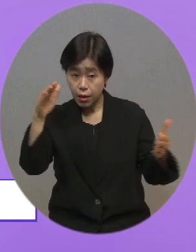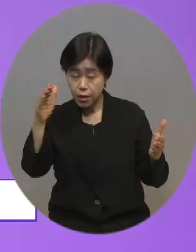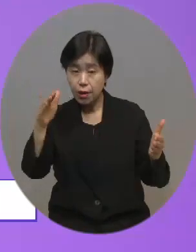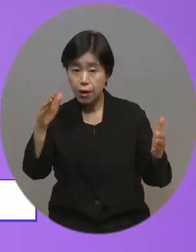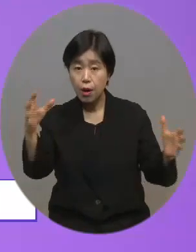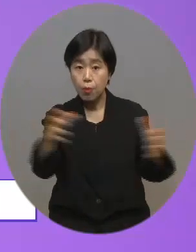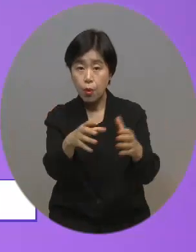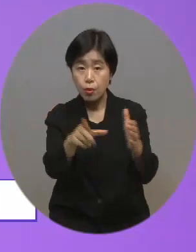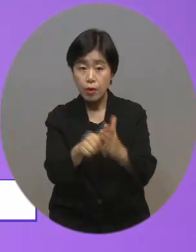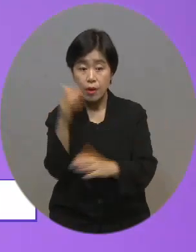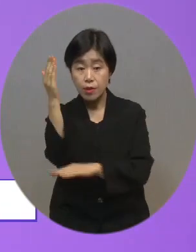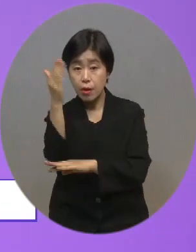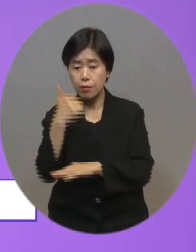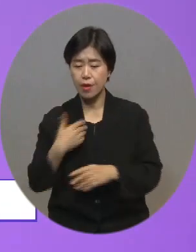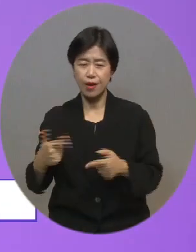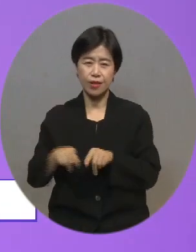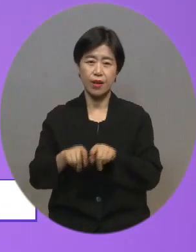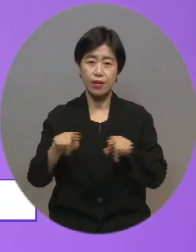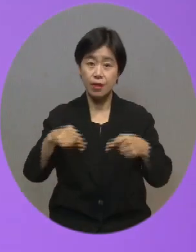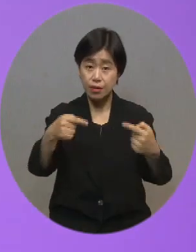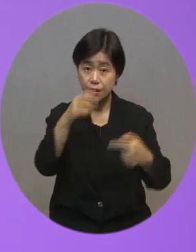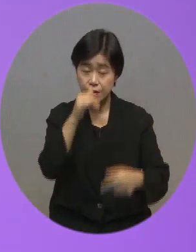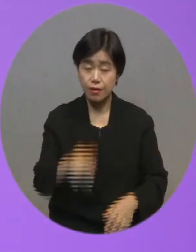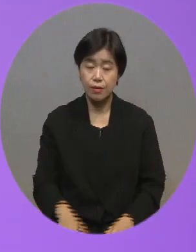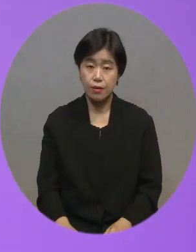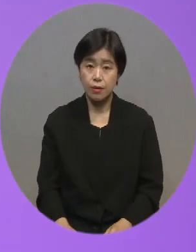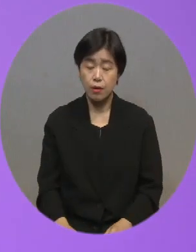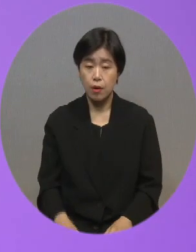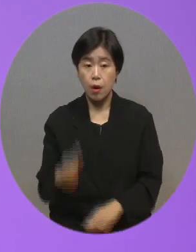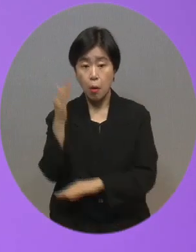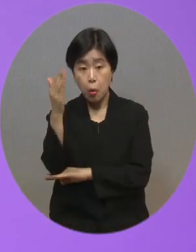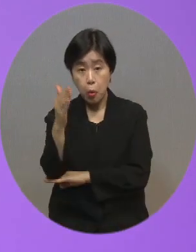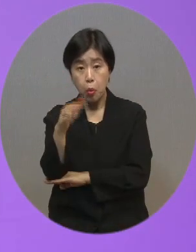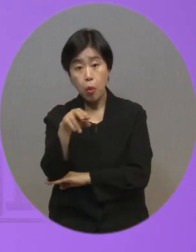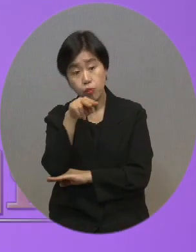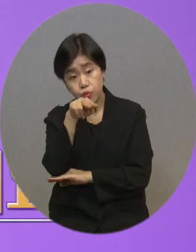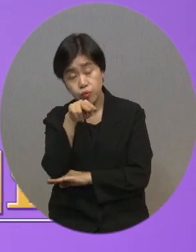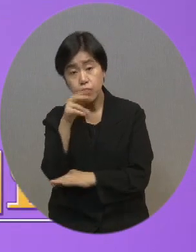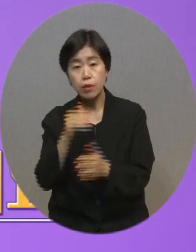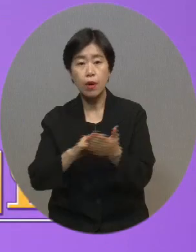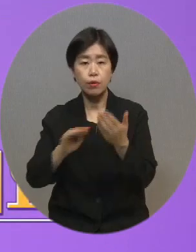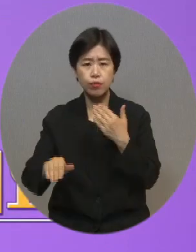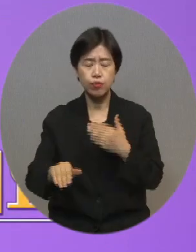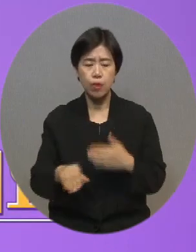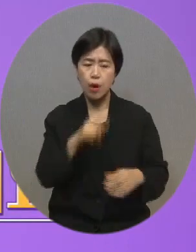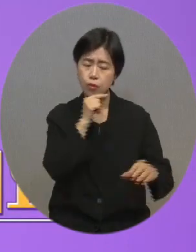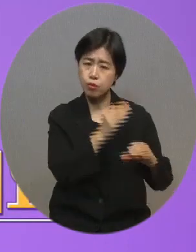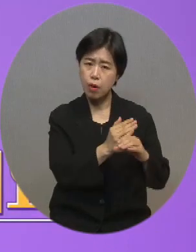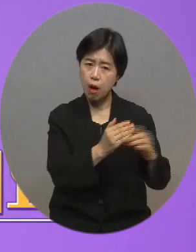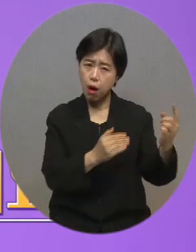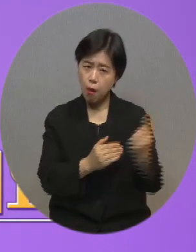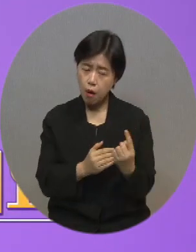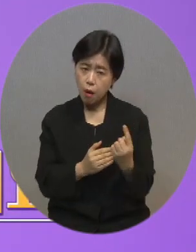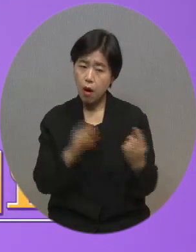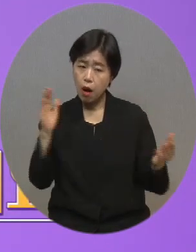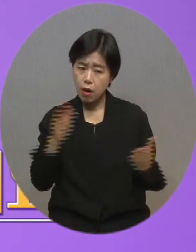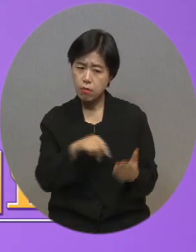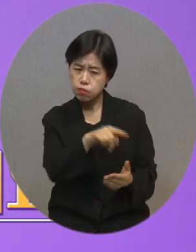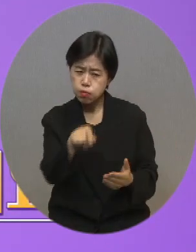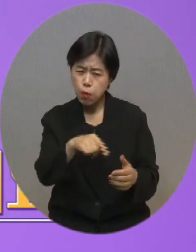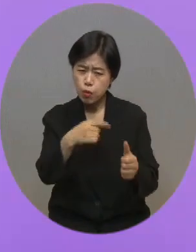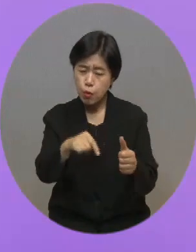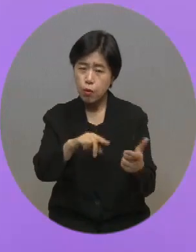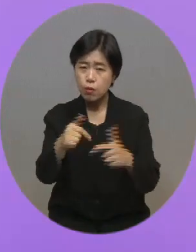되셨는데요. 참석하고 난 후에 북에서 온 학생들이 교육적인 결핍이나 필요들이 굉장히 크다는 걸